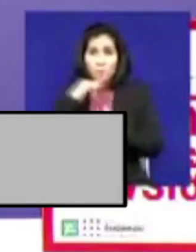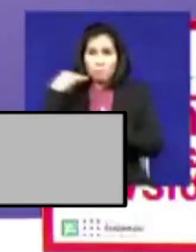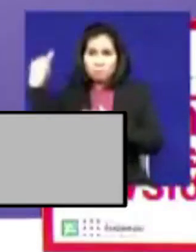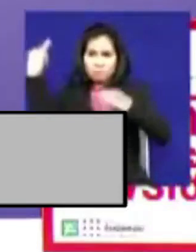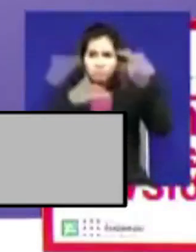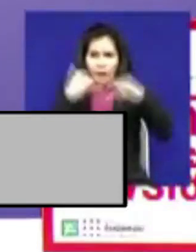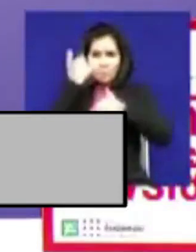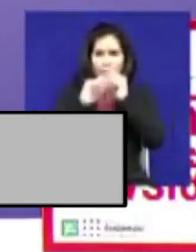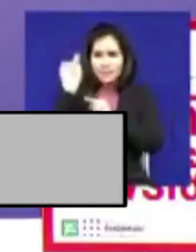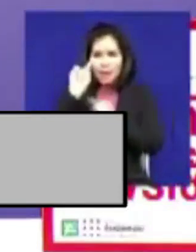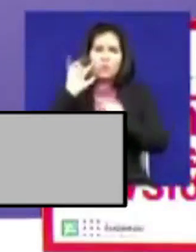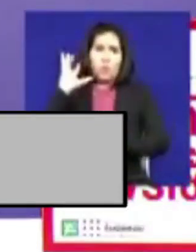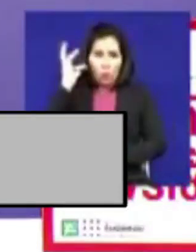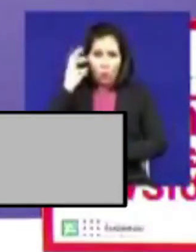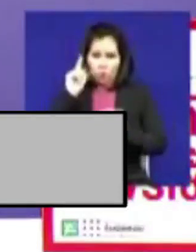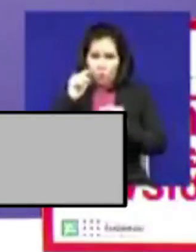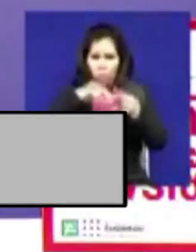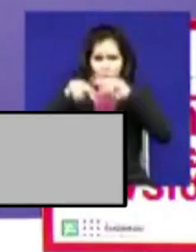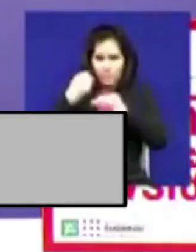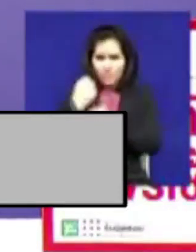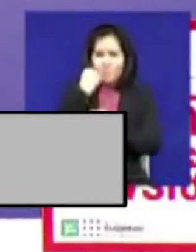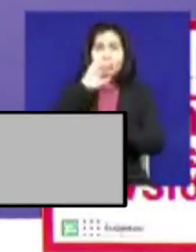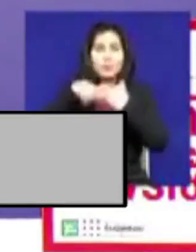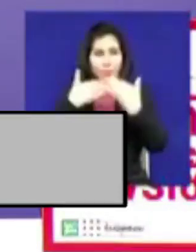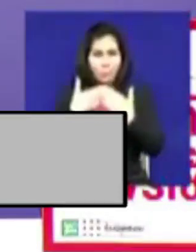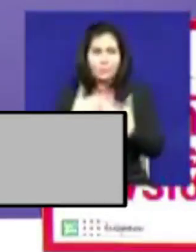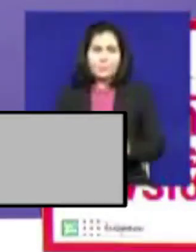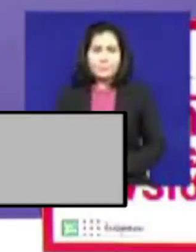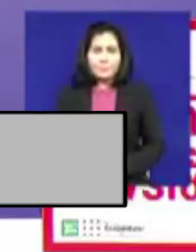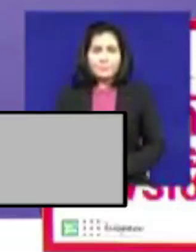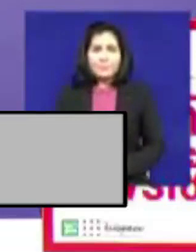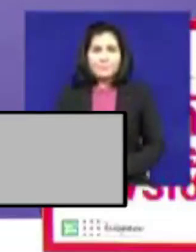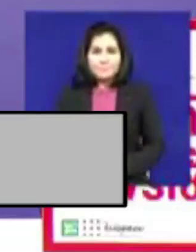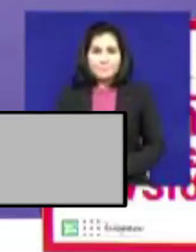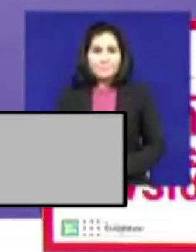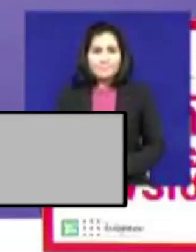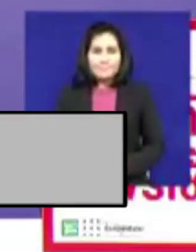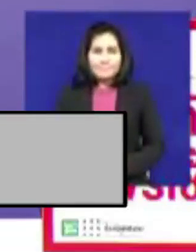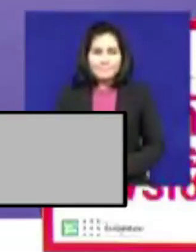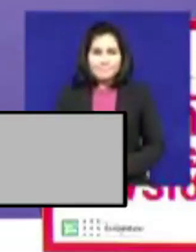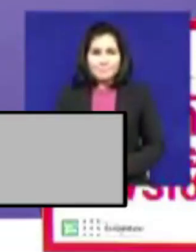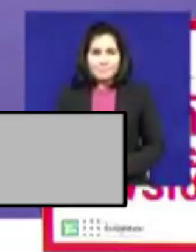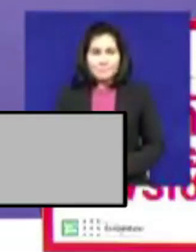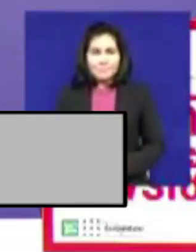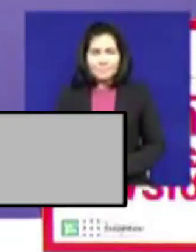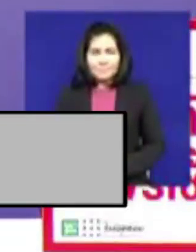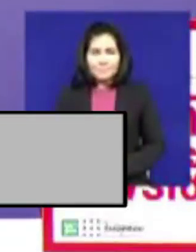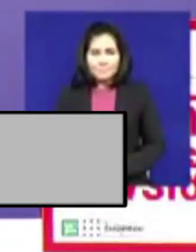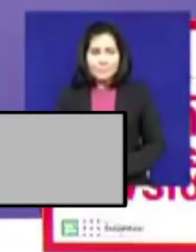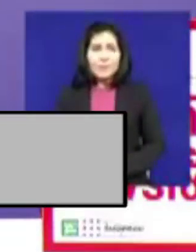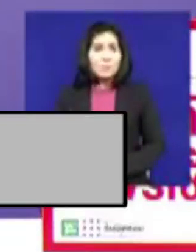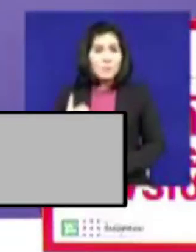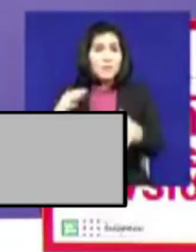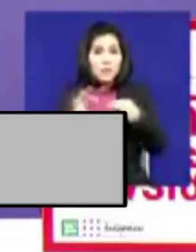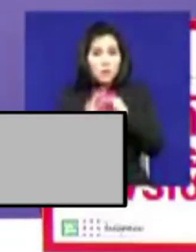นะครับซึ่งในส่วนนี้นะครับก็จะสัมพันธ์กับในส่วนของกลุ่มที่ประกอบอาชีพน